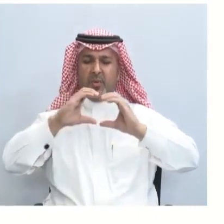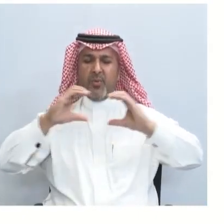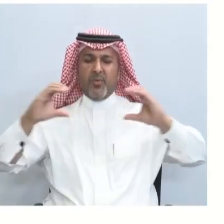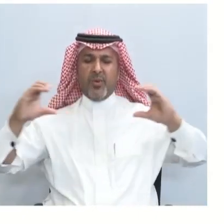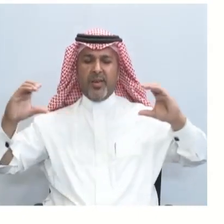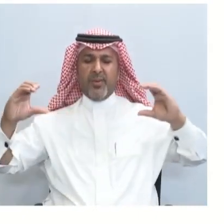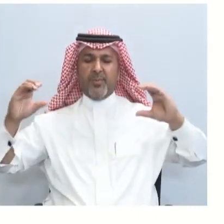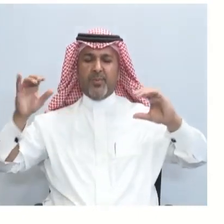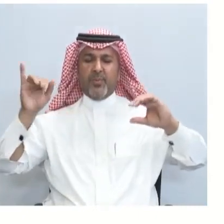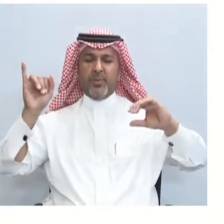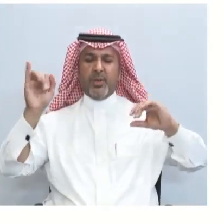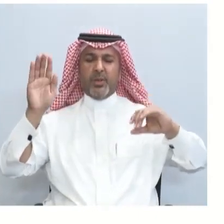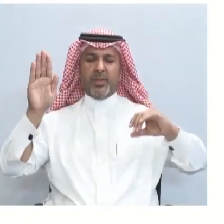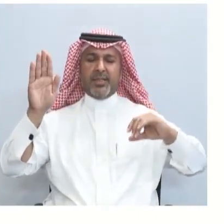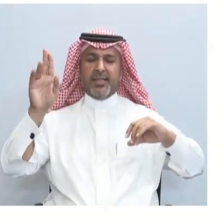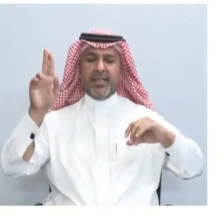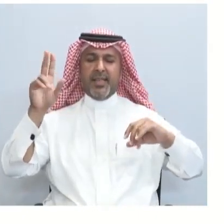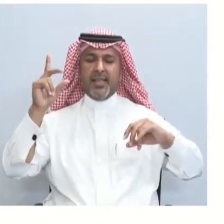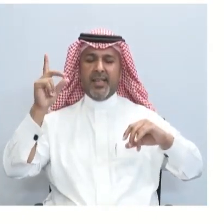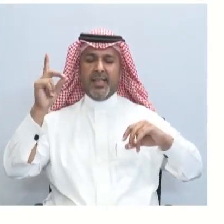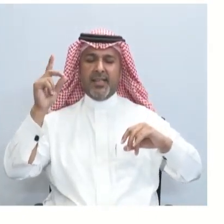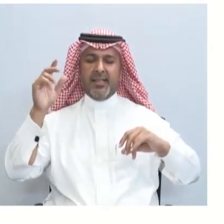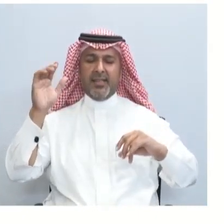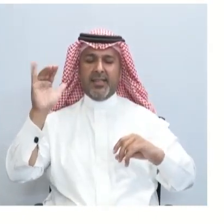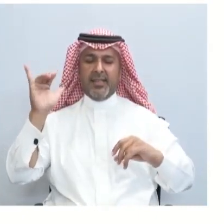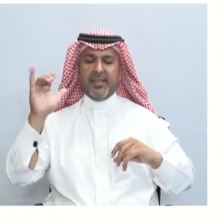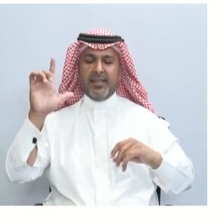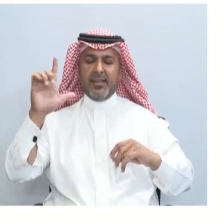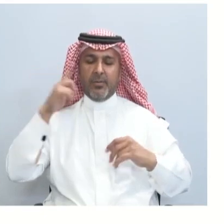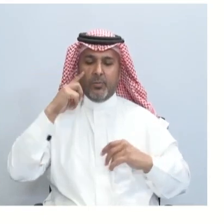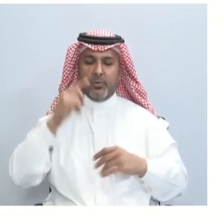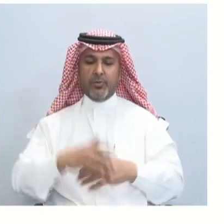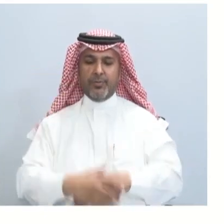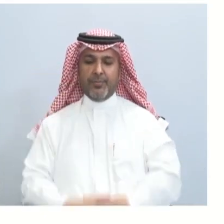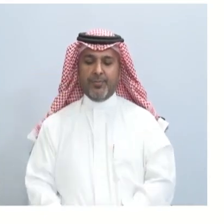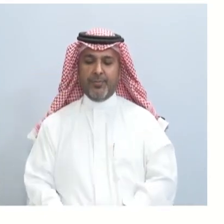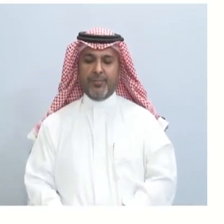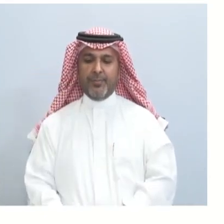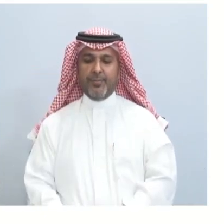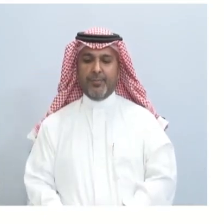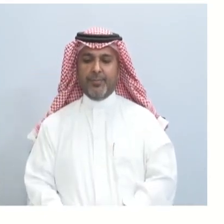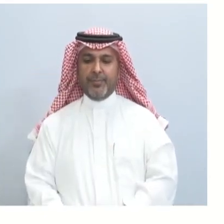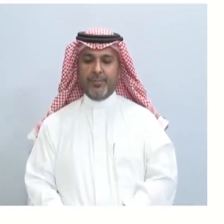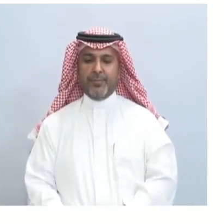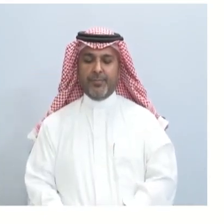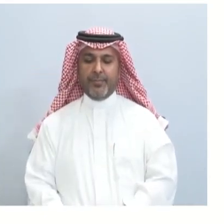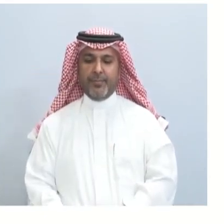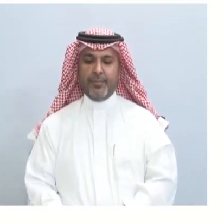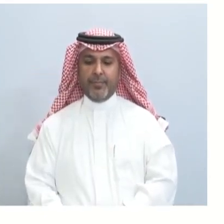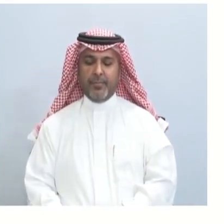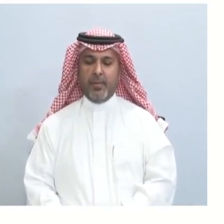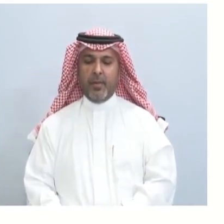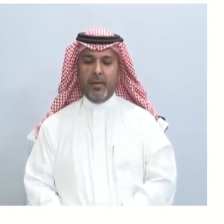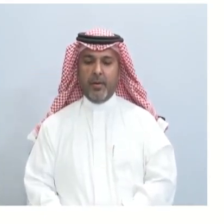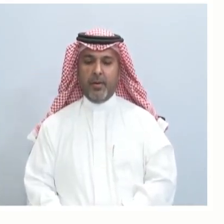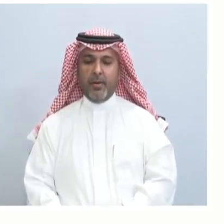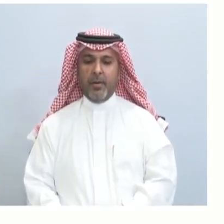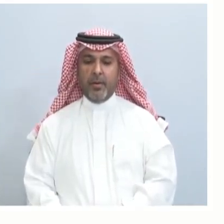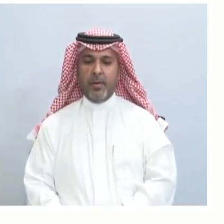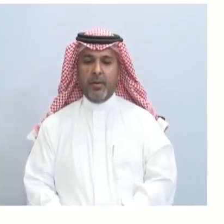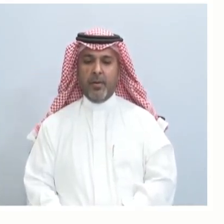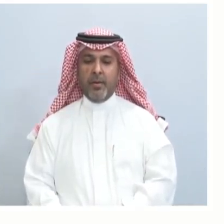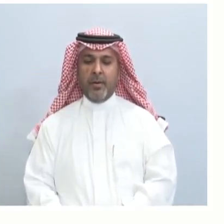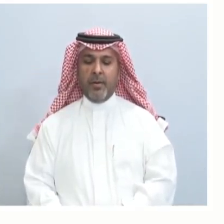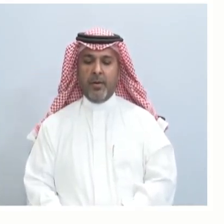مثلث ومستطيل اذا هذا الضلع سوف يكون طوله 4 سم لماذا